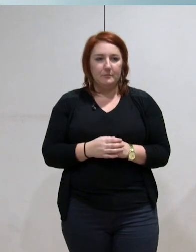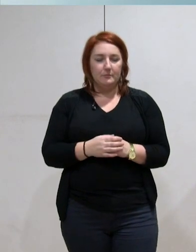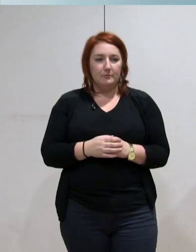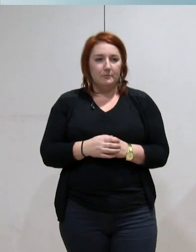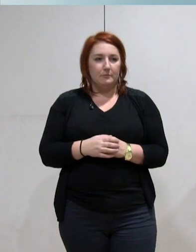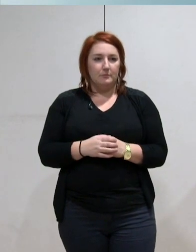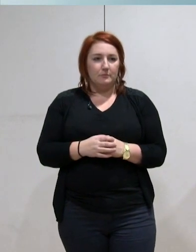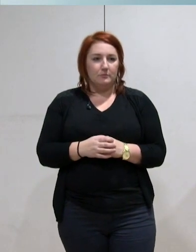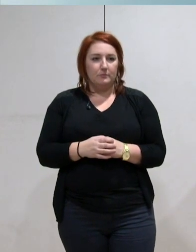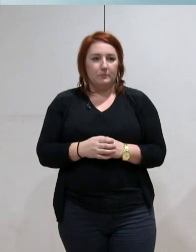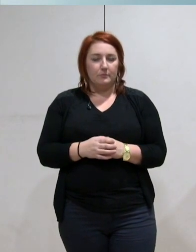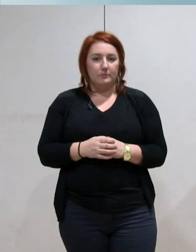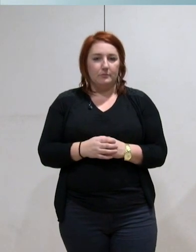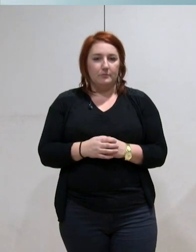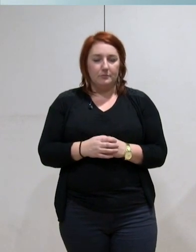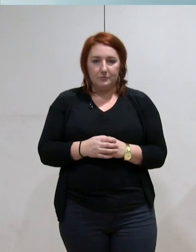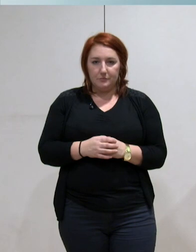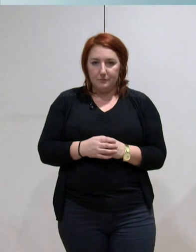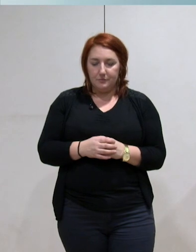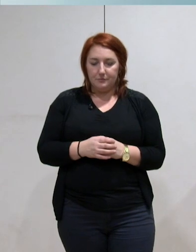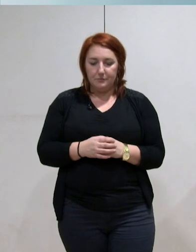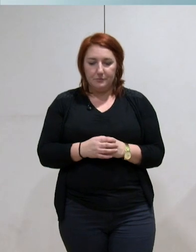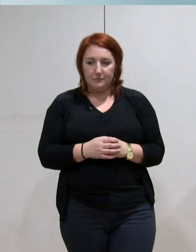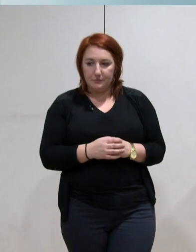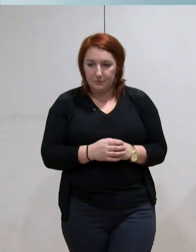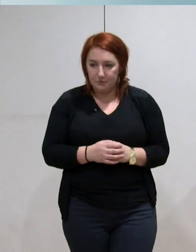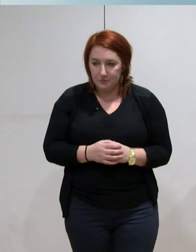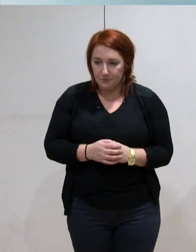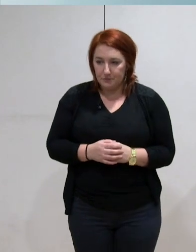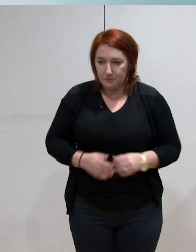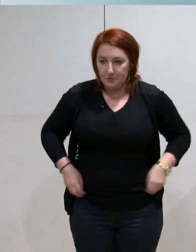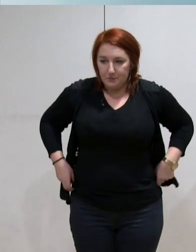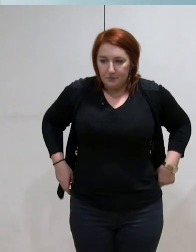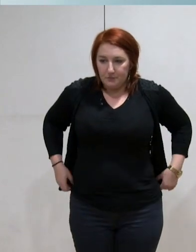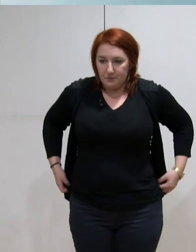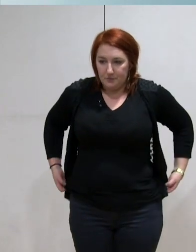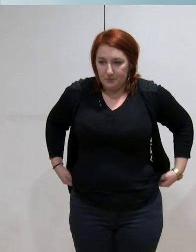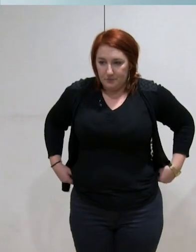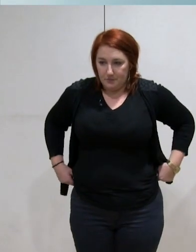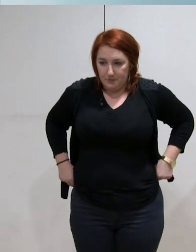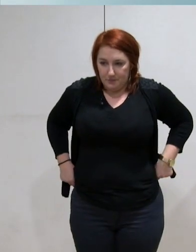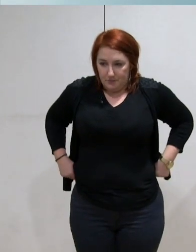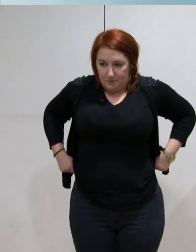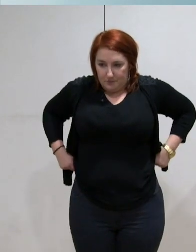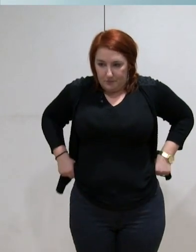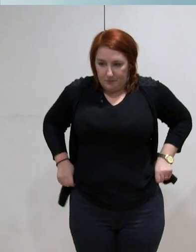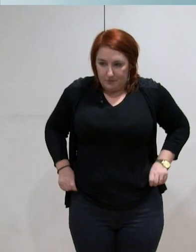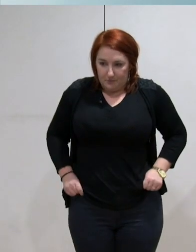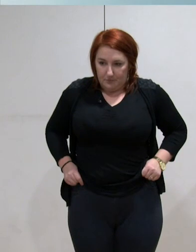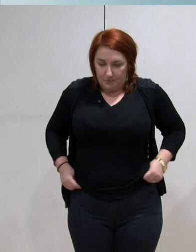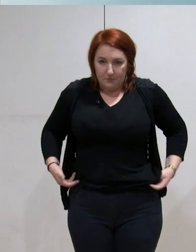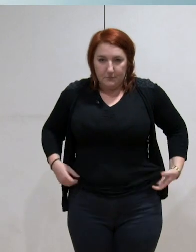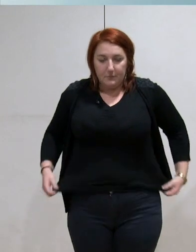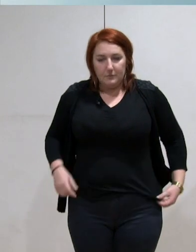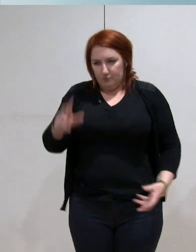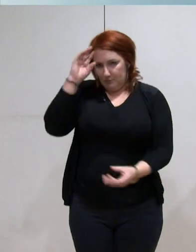merci quelques quelques éléments pour répondre aux remarques et aux questionnements des uns et